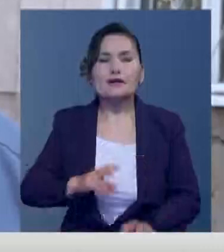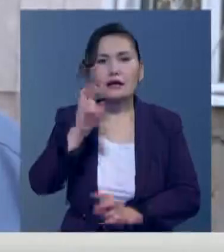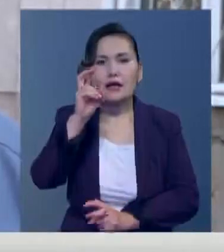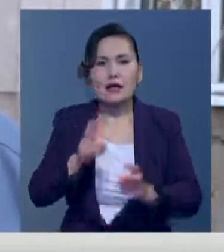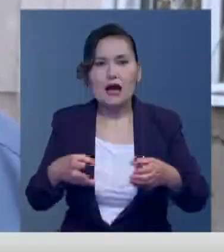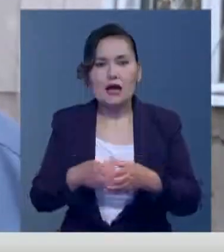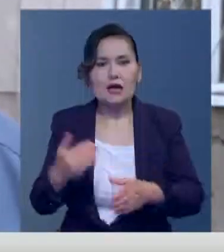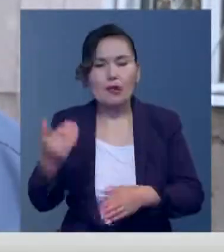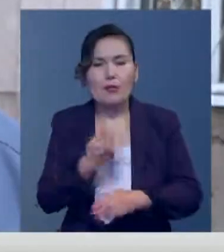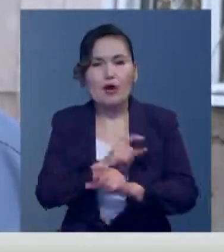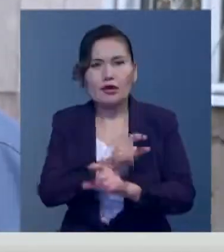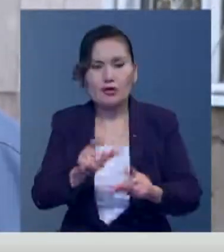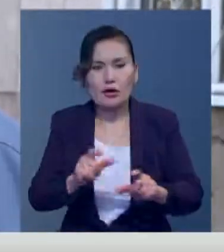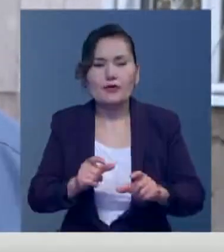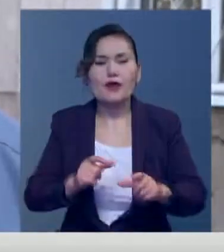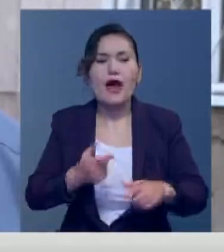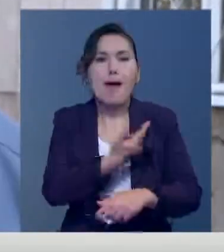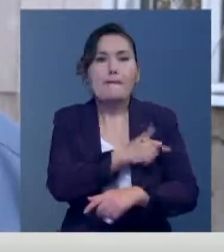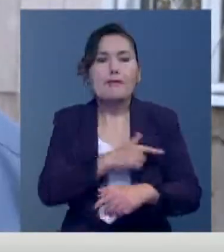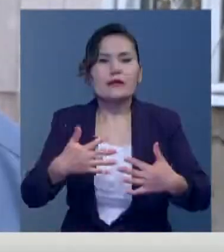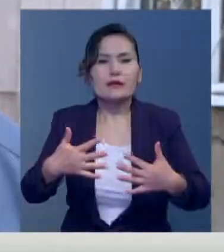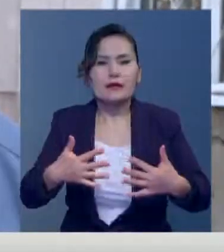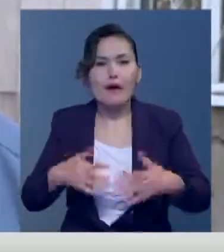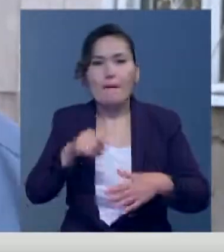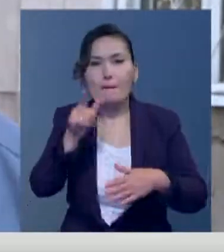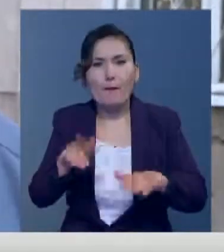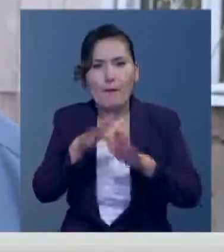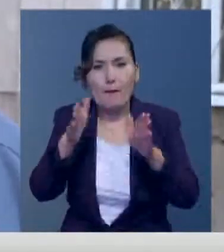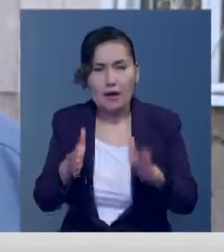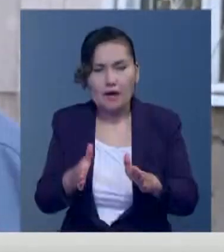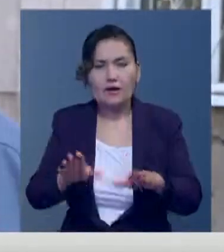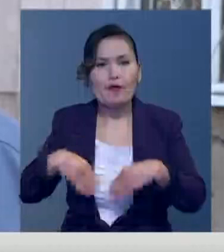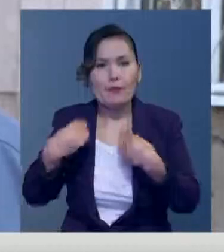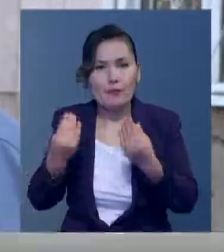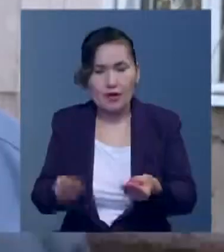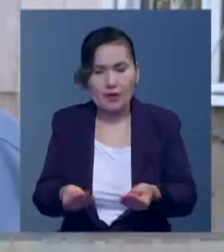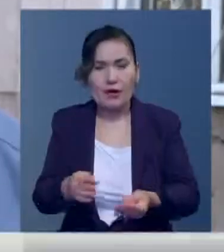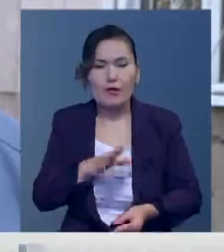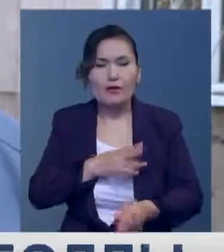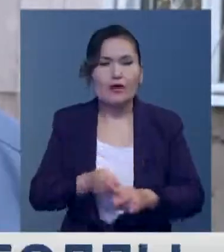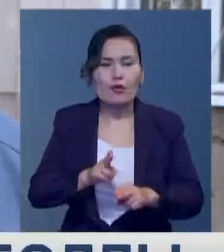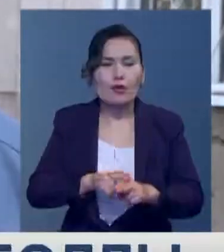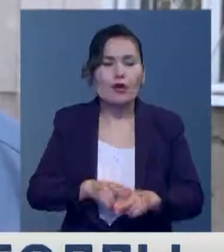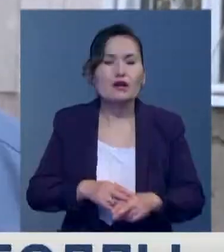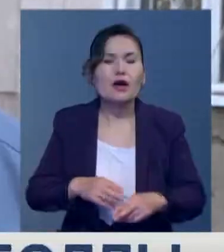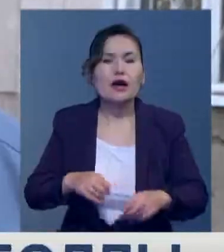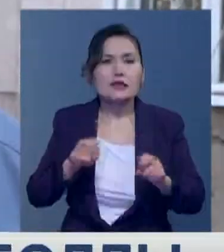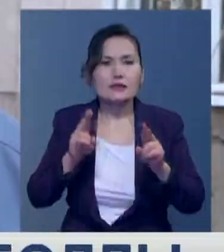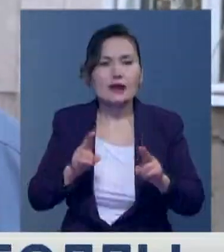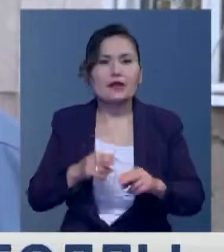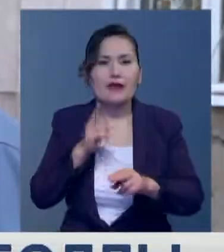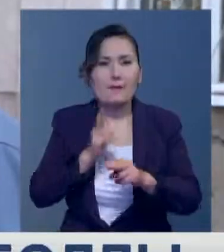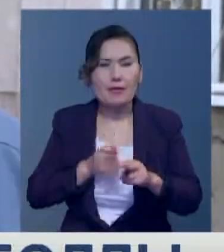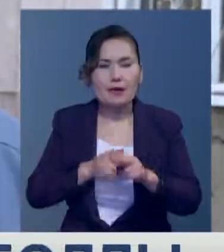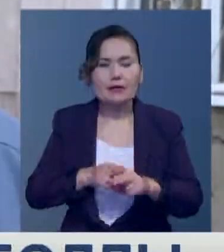емдеу мекемесіне медициналық оттегі баллондарын орнату және монтаждауды ұйғарды. Станция табиғи желдеткіші бар металдан